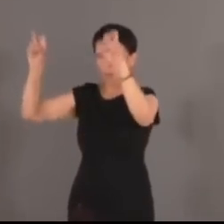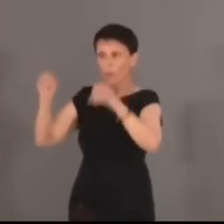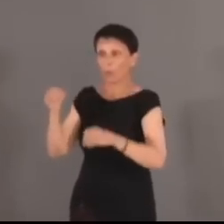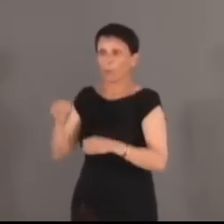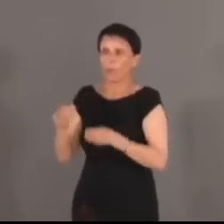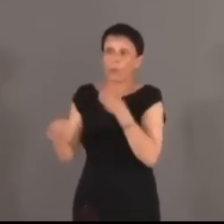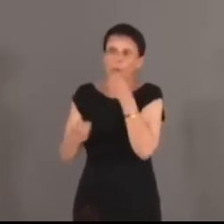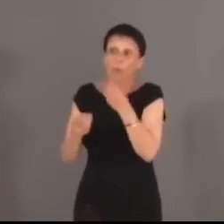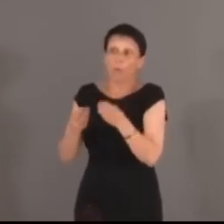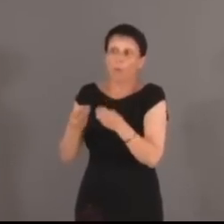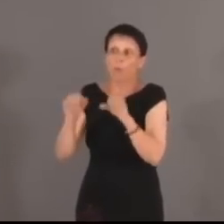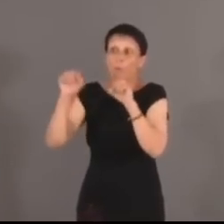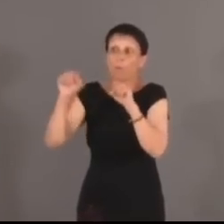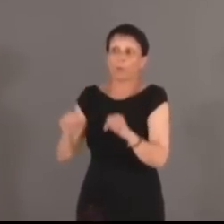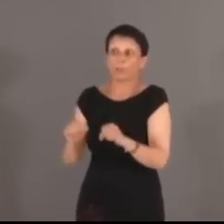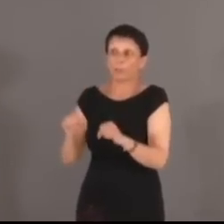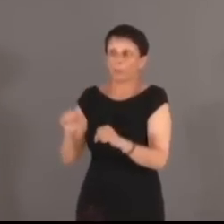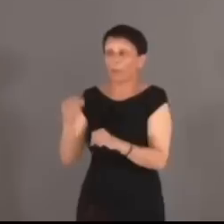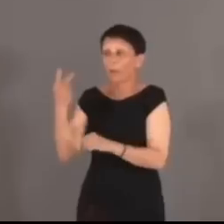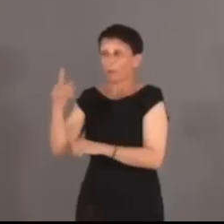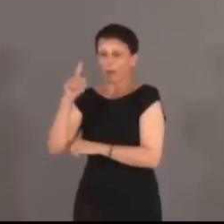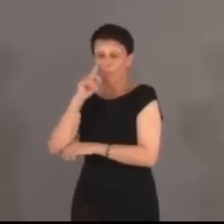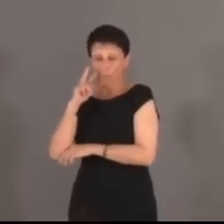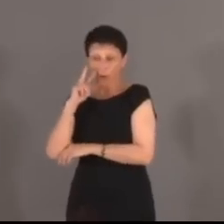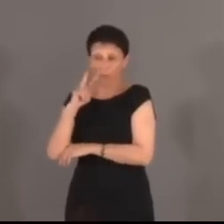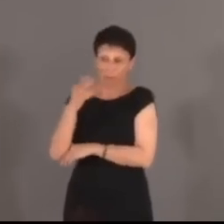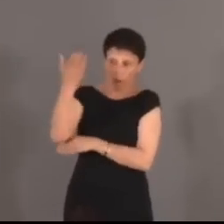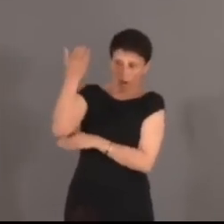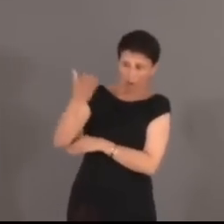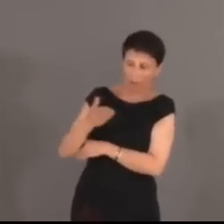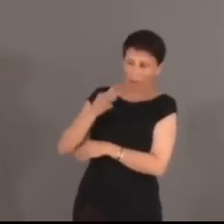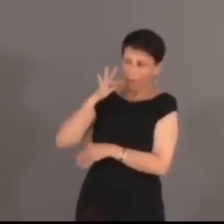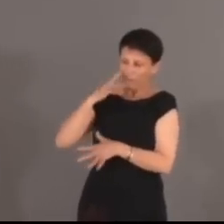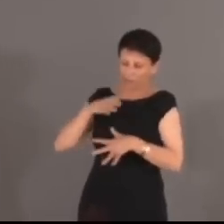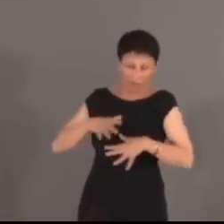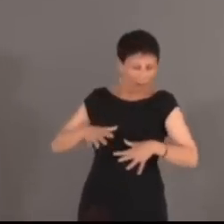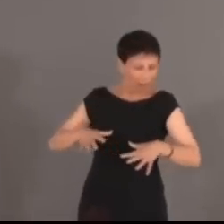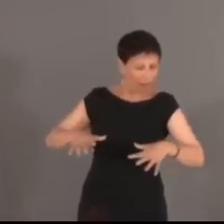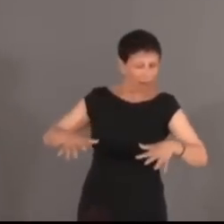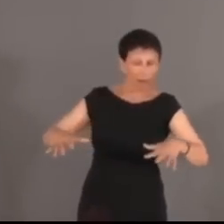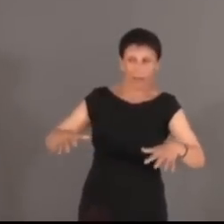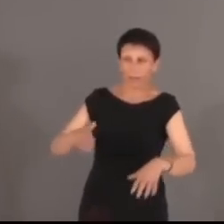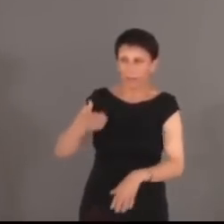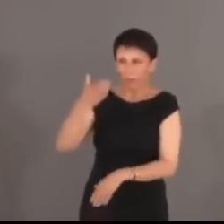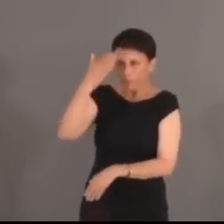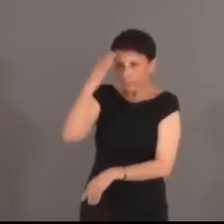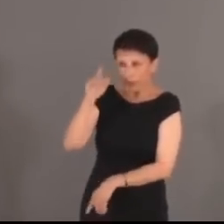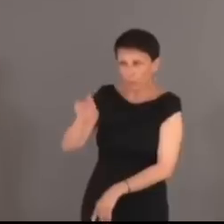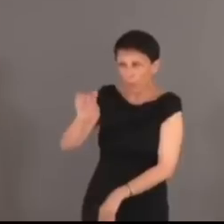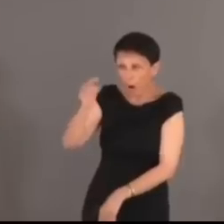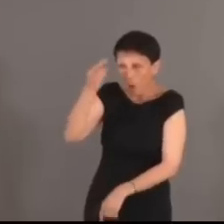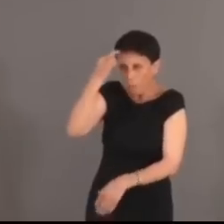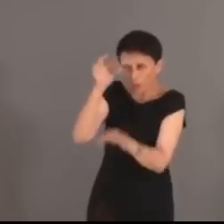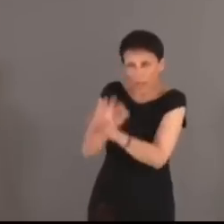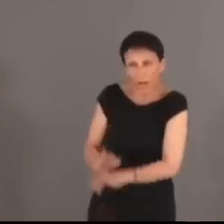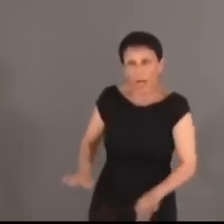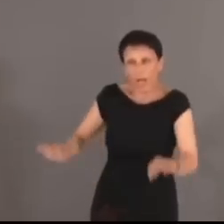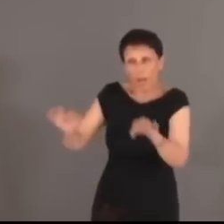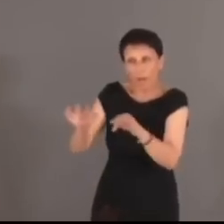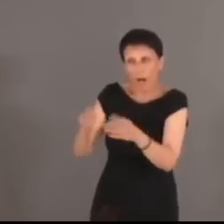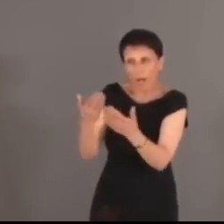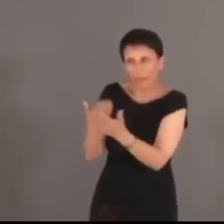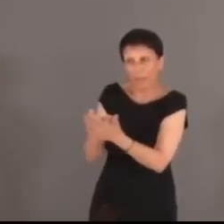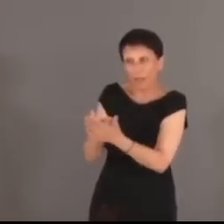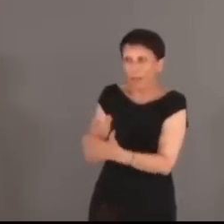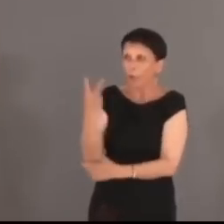te chercher dans une mare de sang. Si tu n'es pas conscient, toi, ou si tu te moques de ton